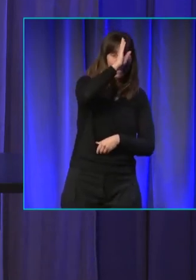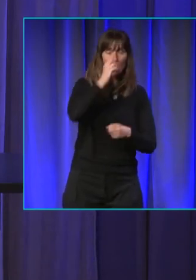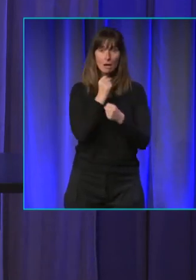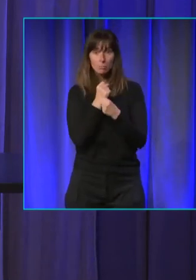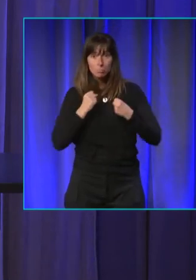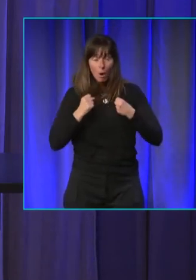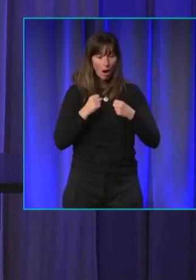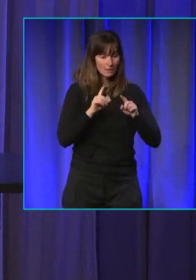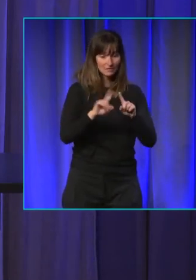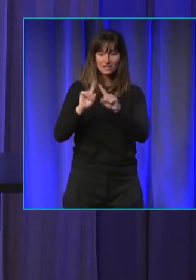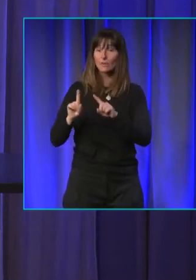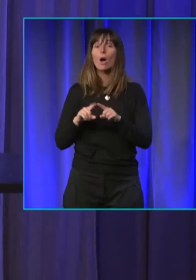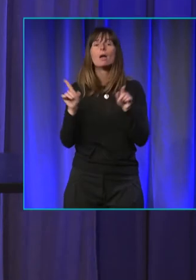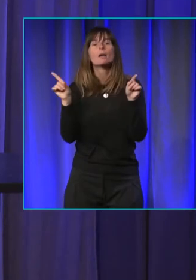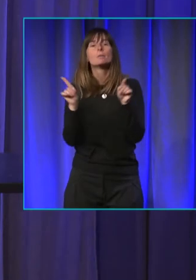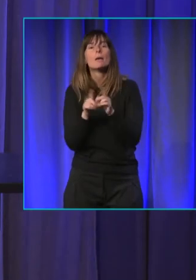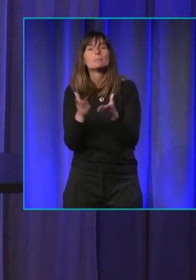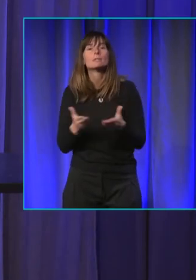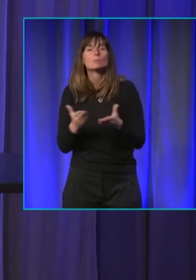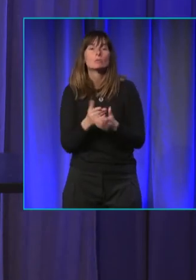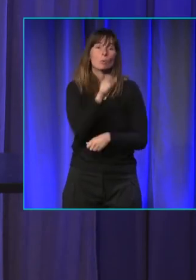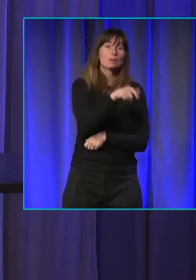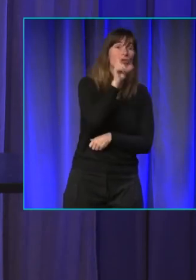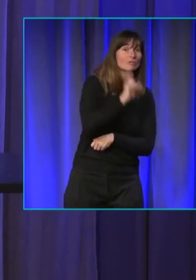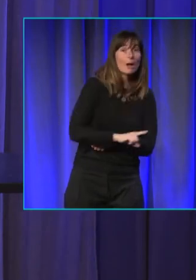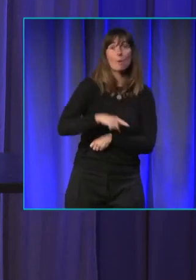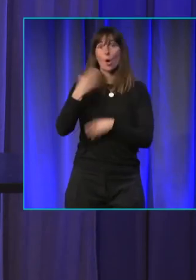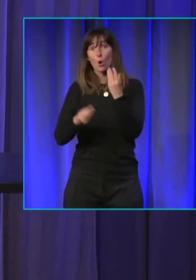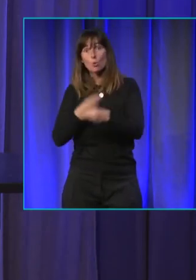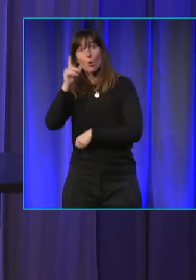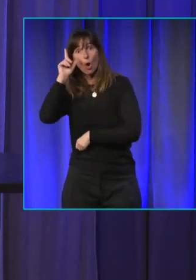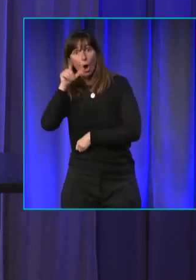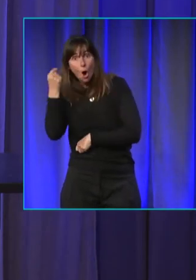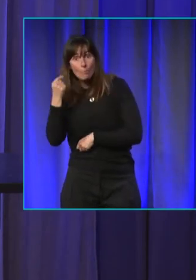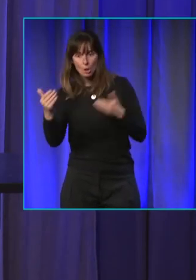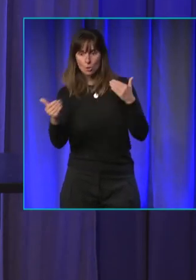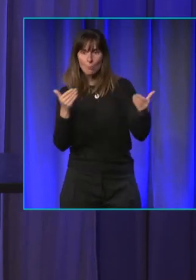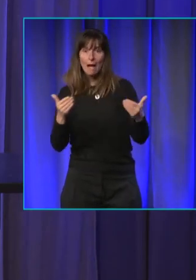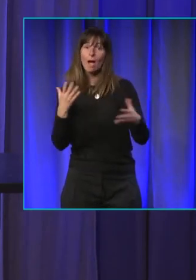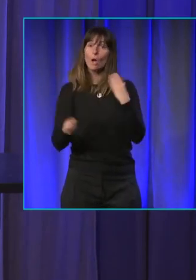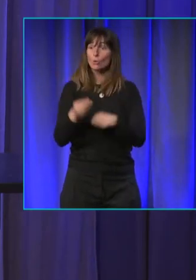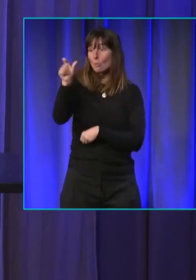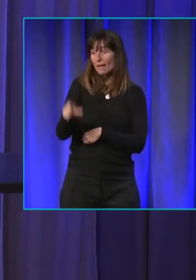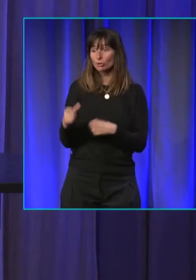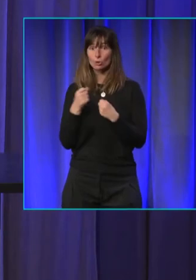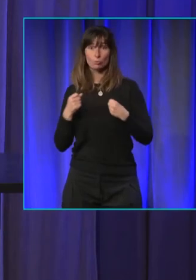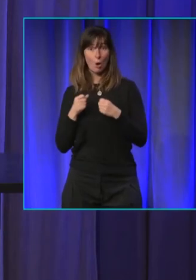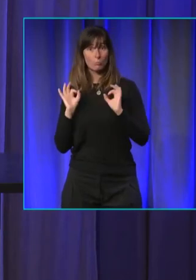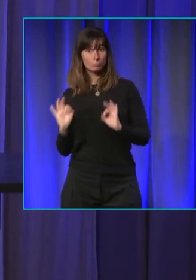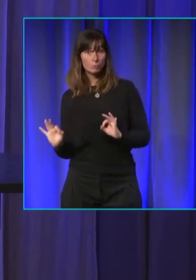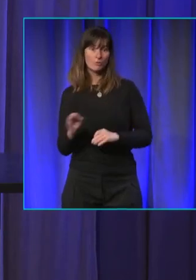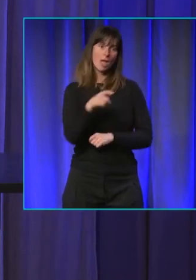chose lorsqu'on veut comparer un homme à une femme, hein, ou un obèse à un normopondéré. C'est la même chose. Donc il faut essayer de proposer un exercice dont l'intensité